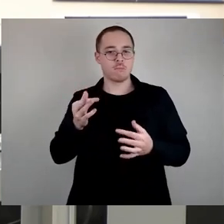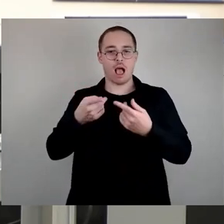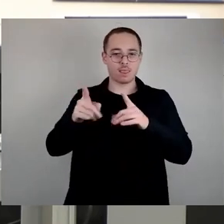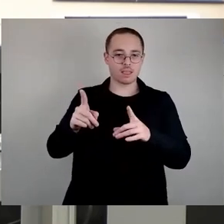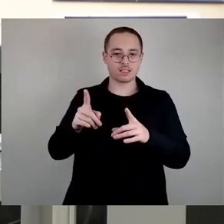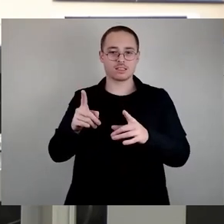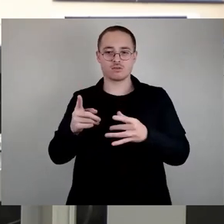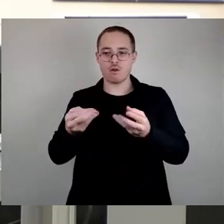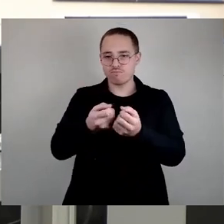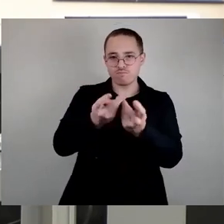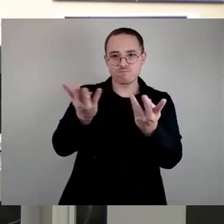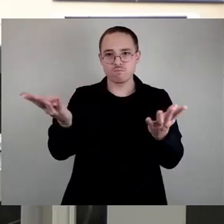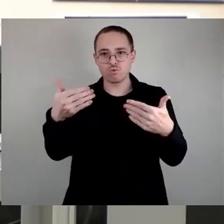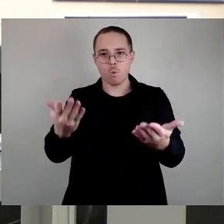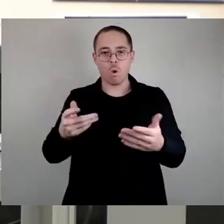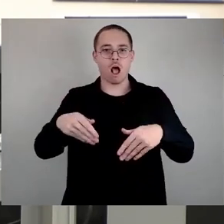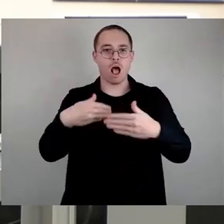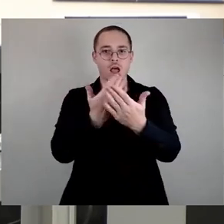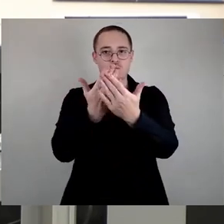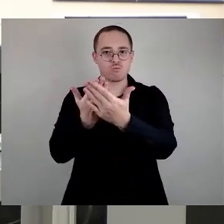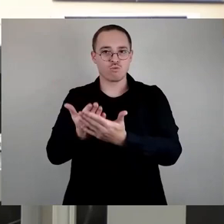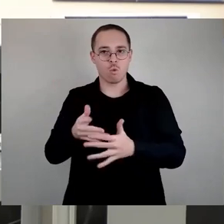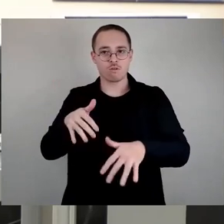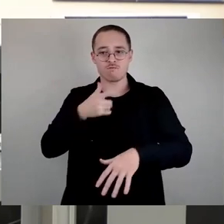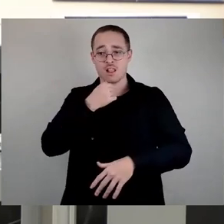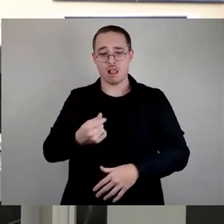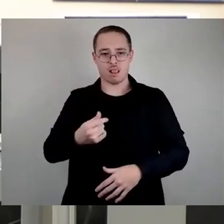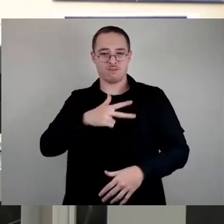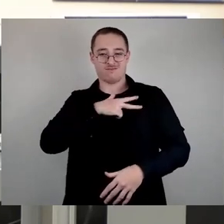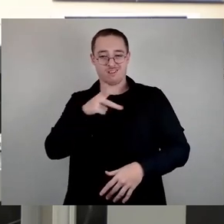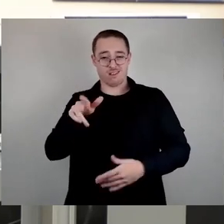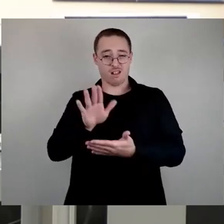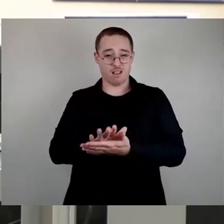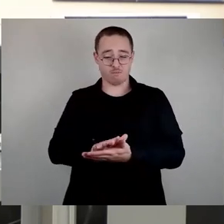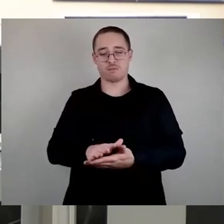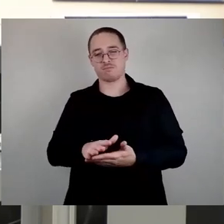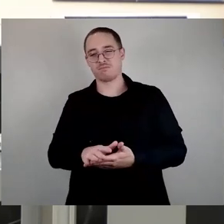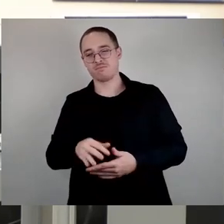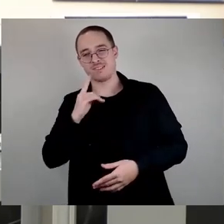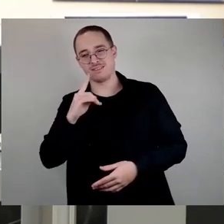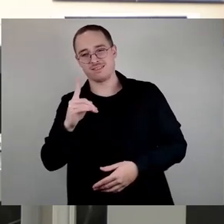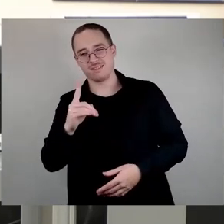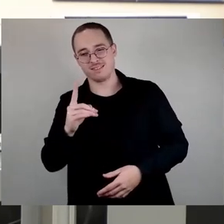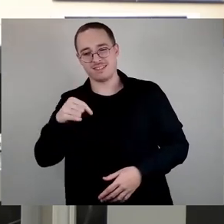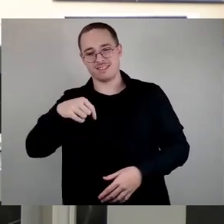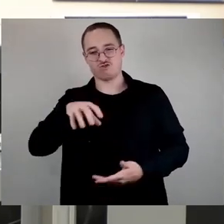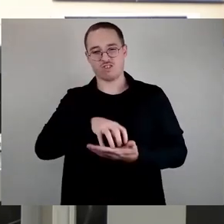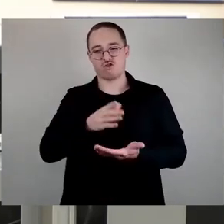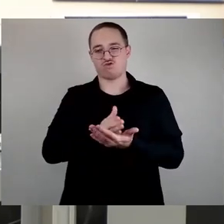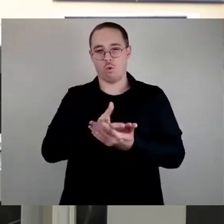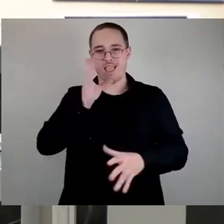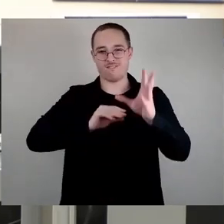haben wir ja auch schon andere Erfahrungen mit dem Investor gemacht hier in der Stadt. Gerade eben wird